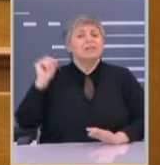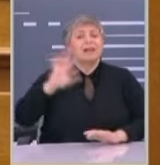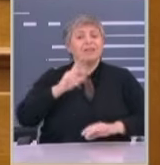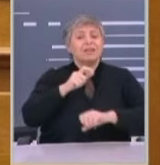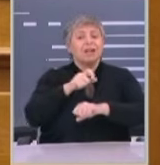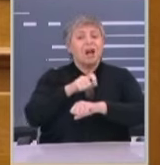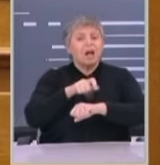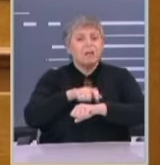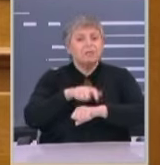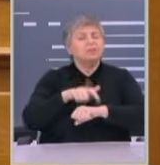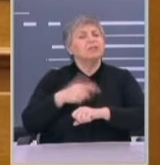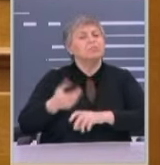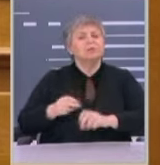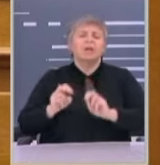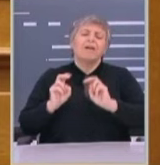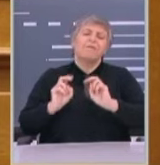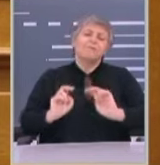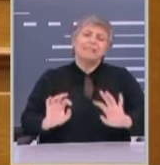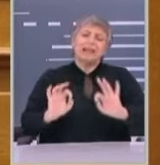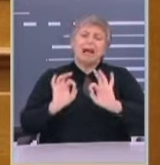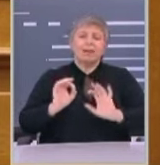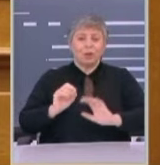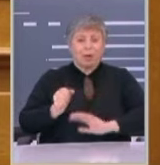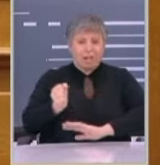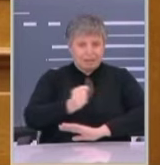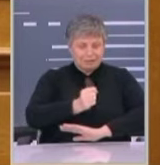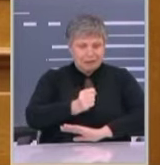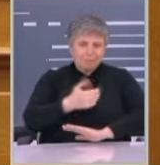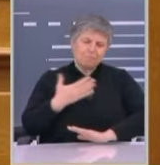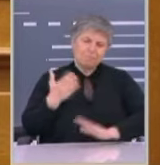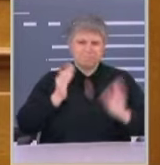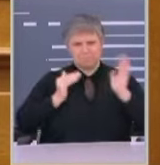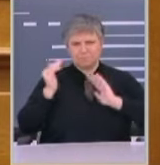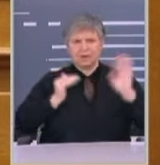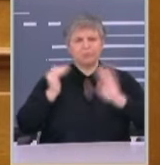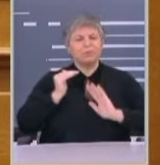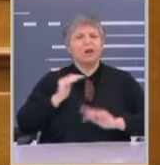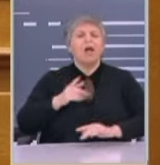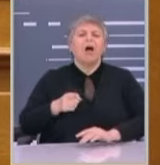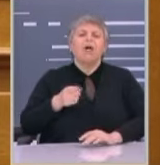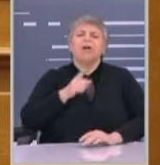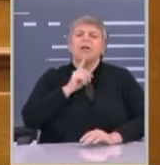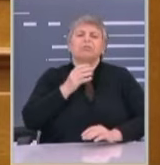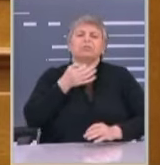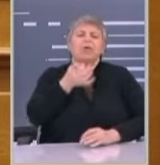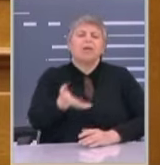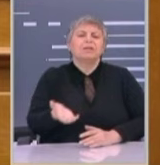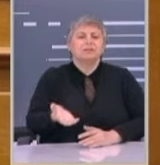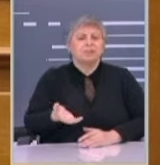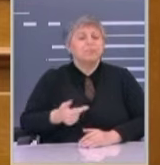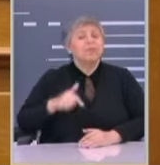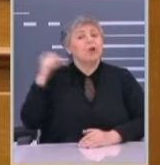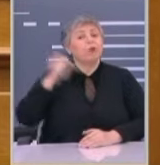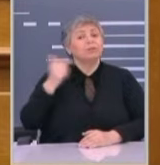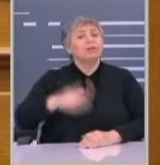Ελεγχόμενο αν είναι ακριβές, αλλά έτσι λέτε εσείς. Αυτό το ωραίο κόμμα απεκαλύφθη πράγματι στη διαδικασία Εξεταστικής Επιτροπής ότι